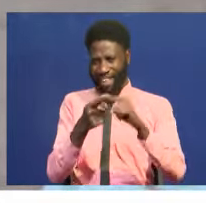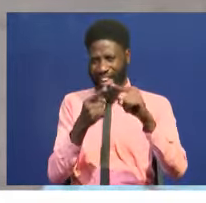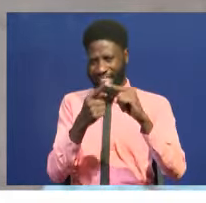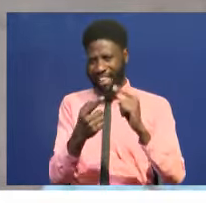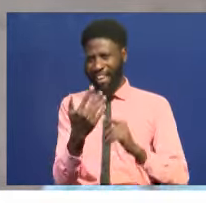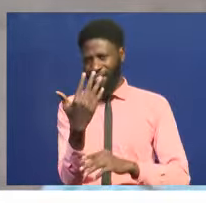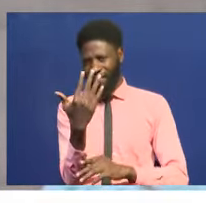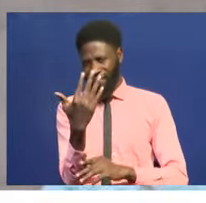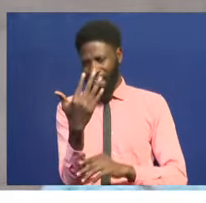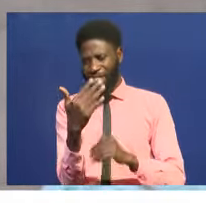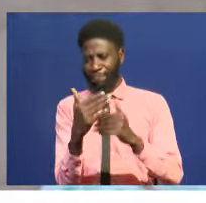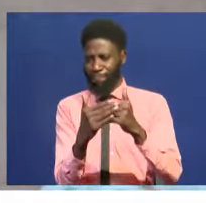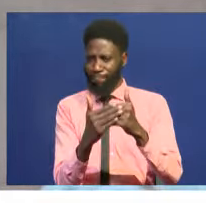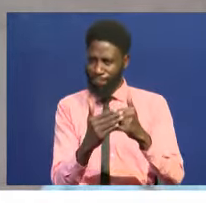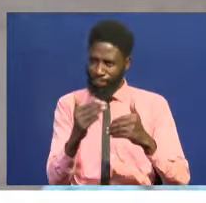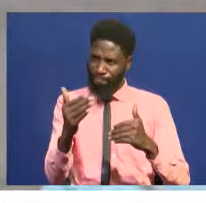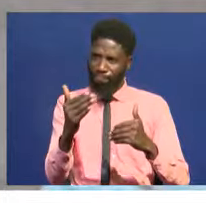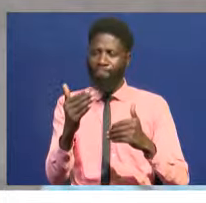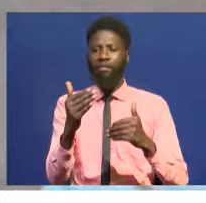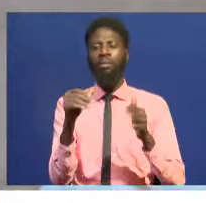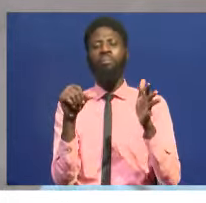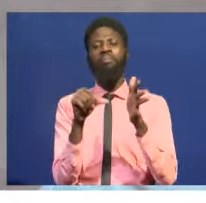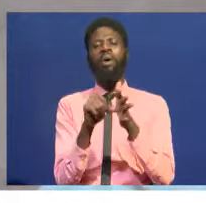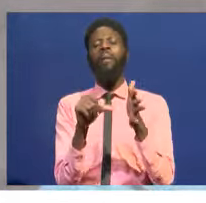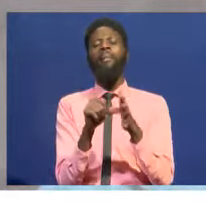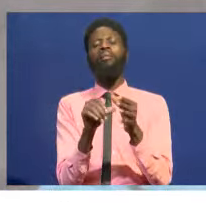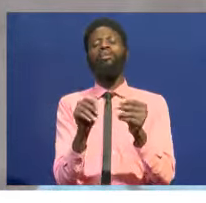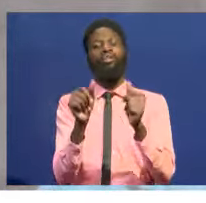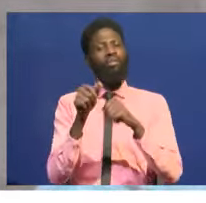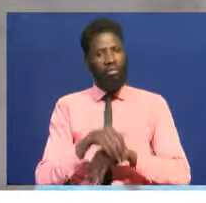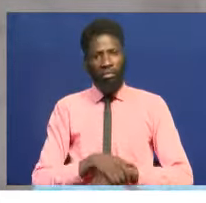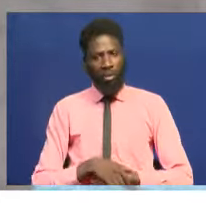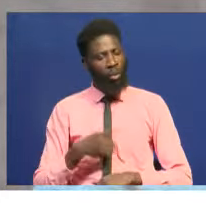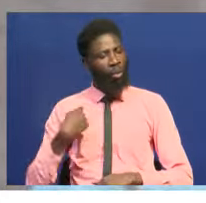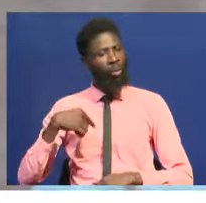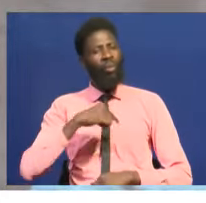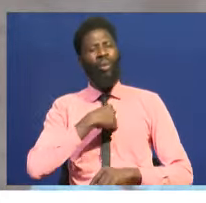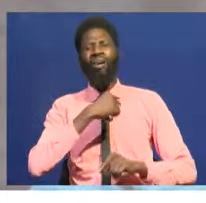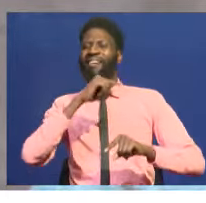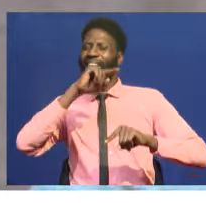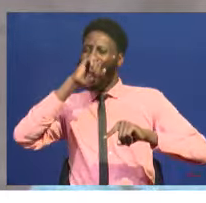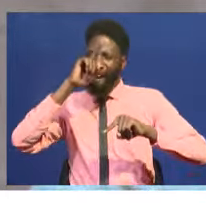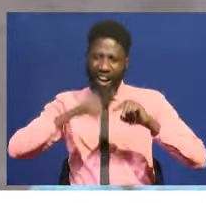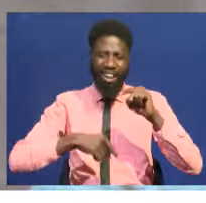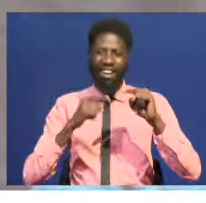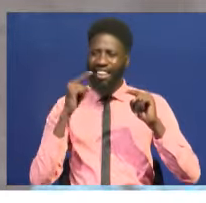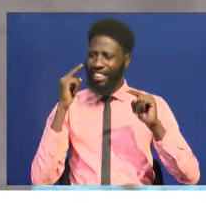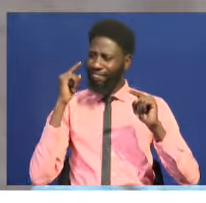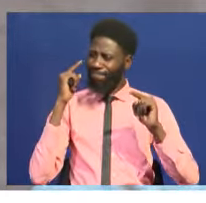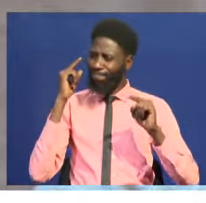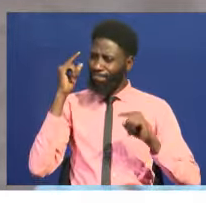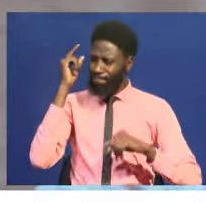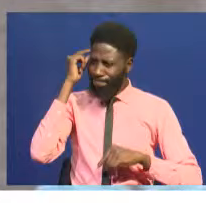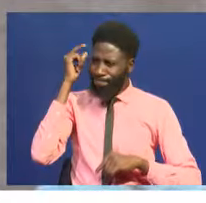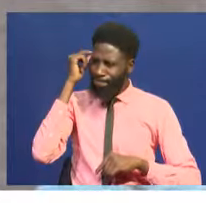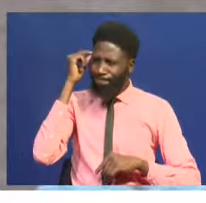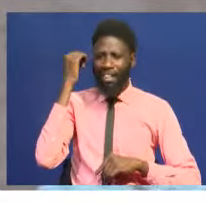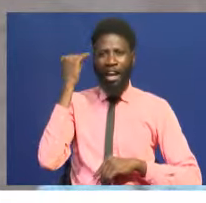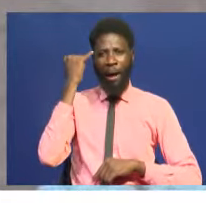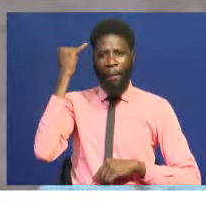because we cannot fathom a situation where Kenya is in the wrong list.